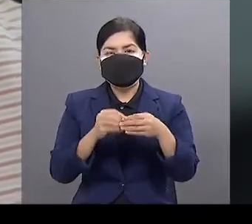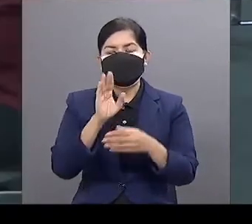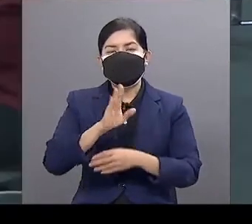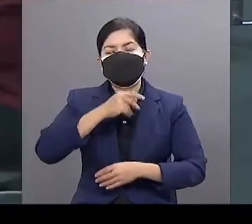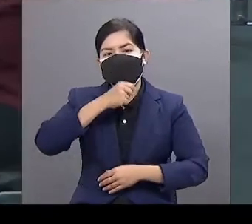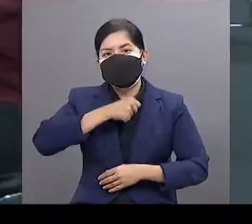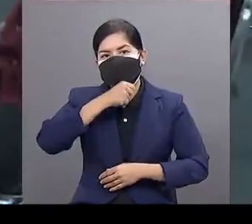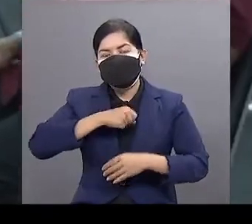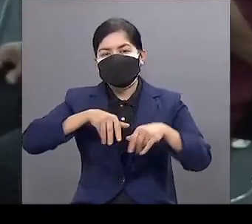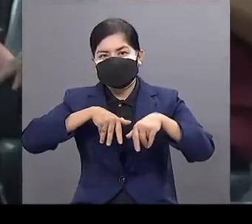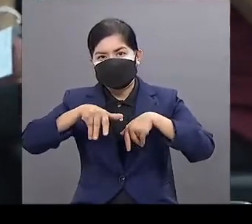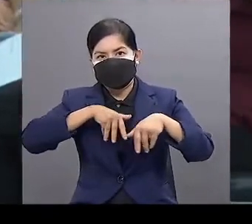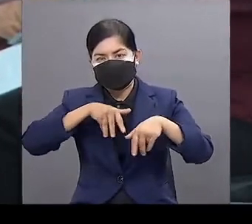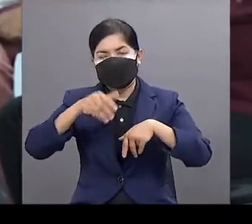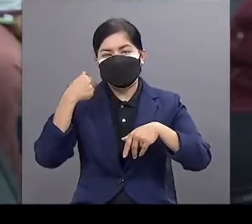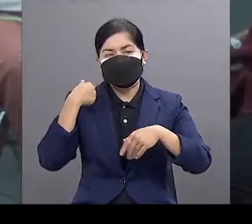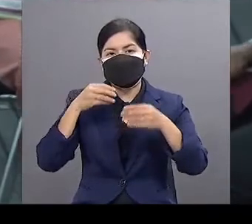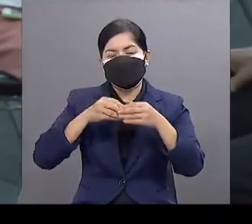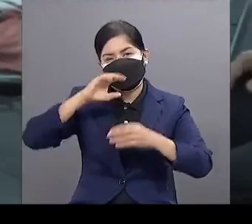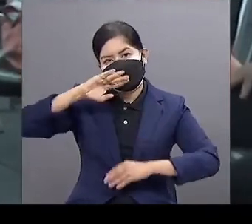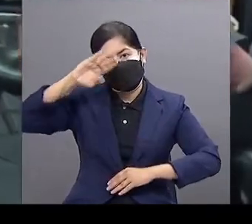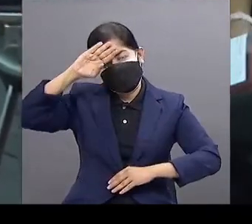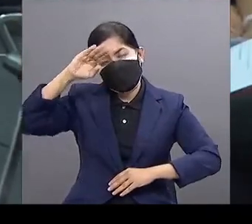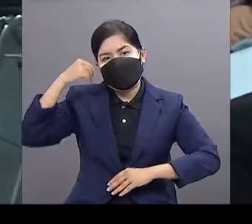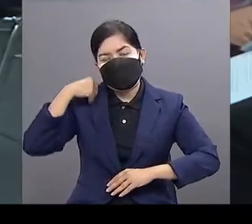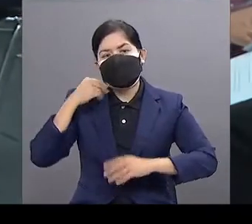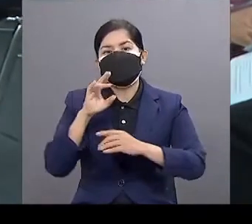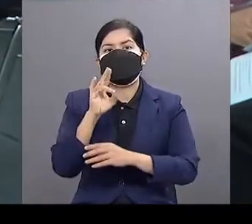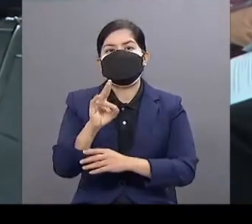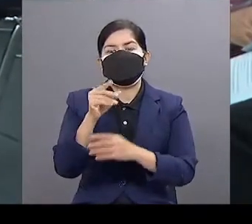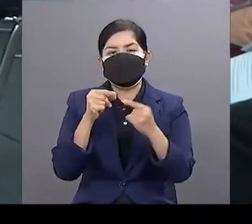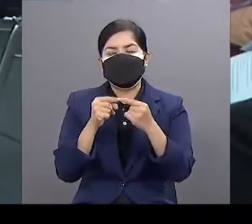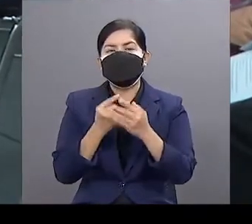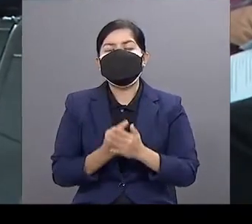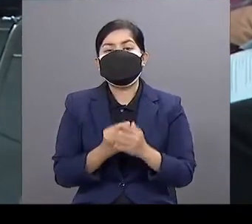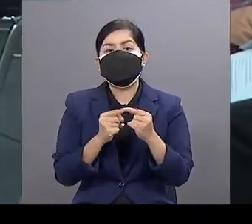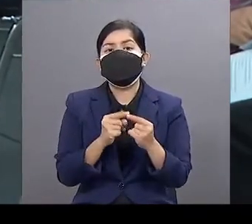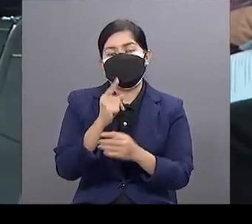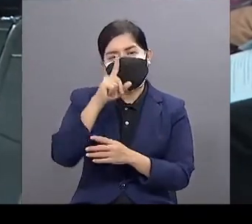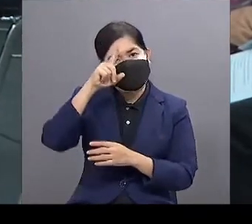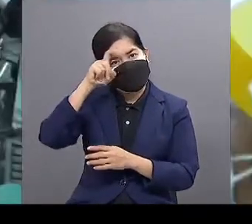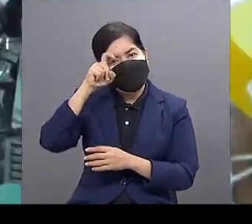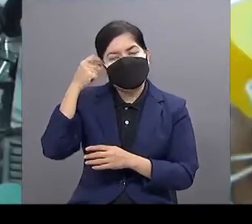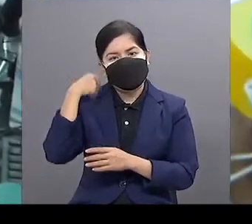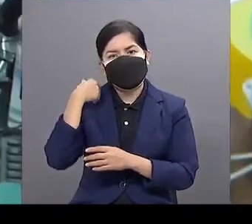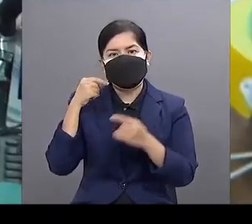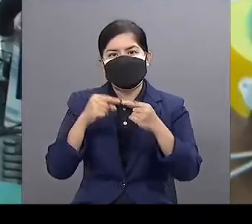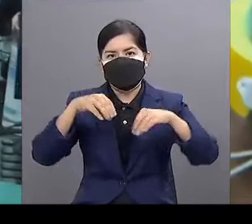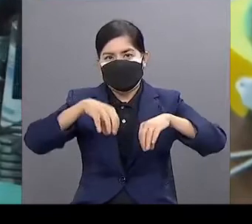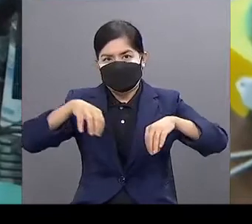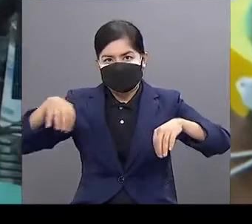กลุ่มโรคเรื้อรังให้ว่าเป็นเค้ารับการฉีดวัคซีนในวันเสาร์ที่ 21สิงหาคมนี้ที่ 3หน่วยฉีดวัคซีนก็คืออุทยานหลวงราชพฤกษ์